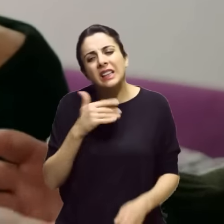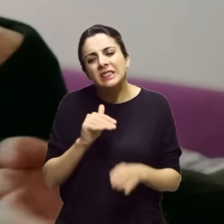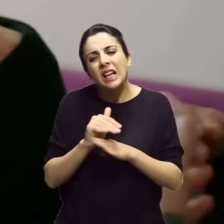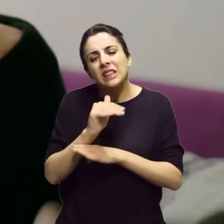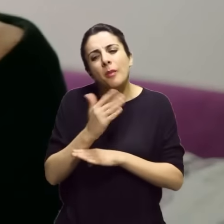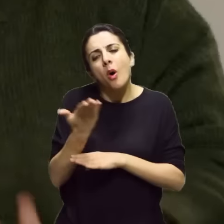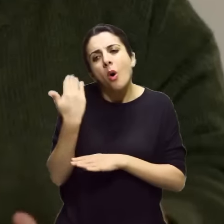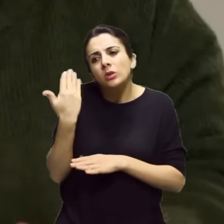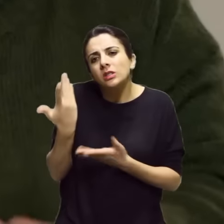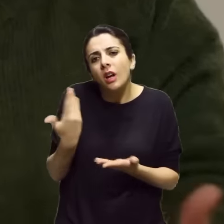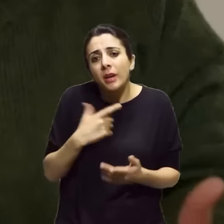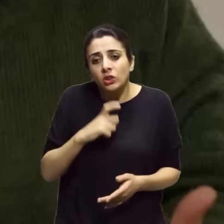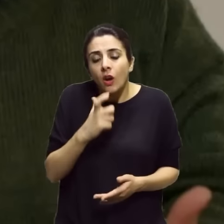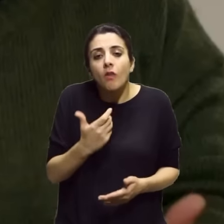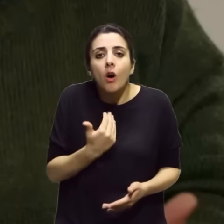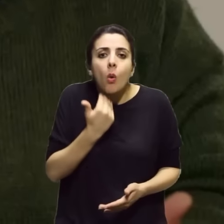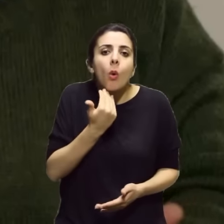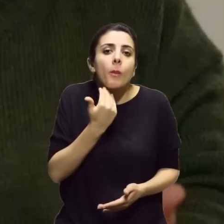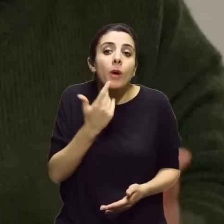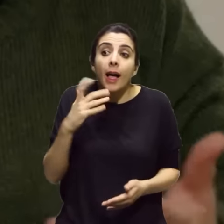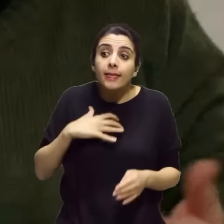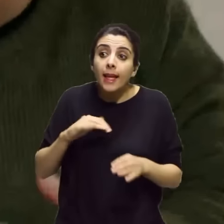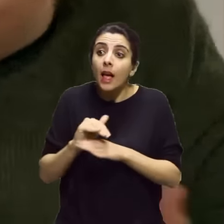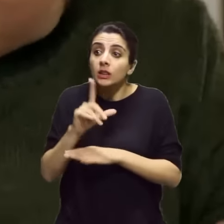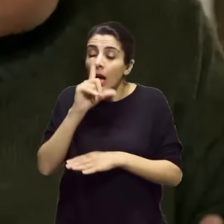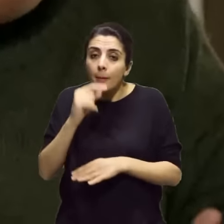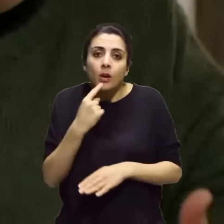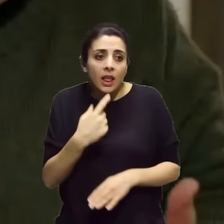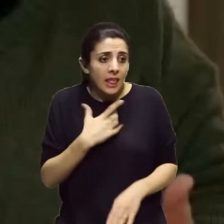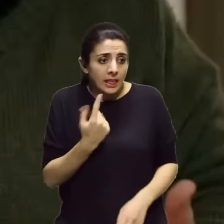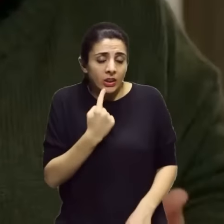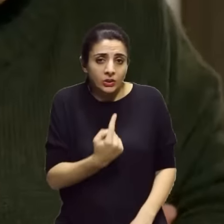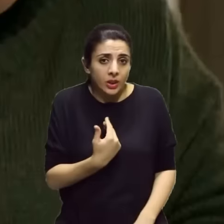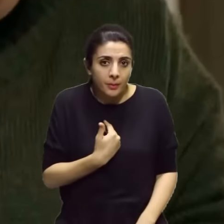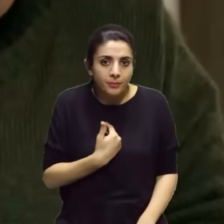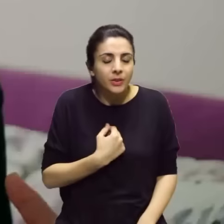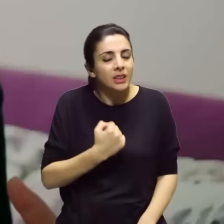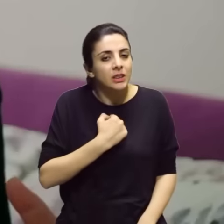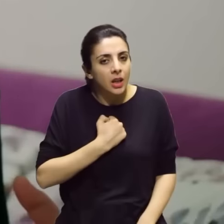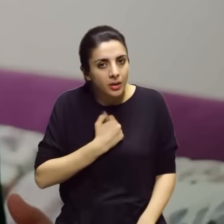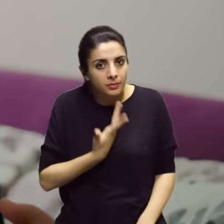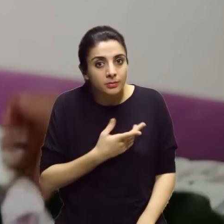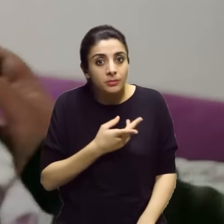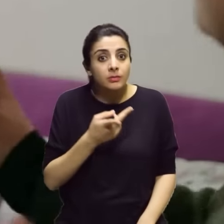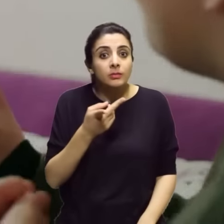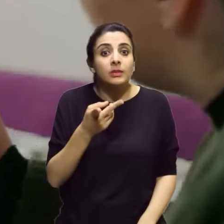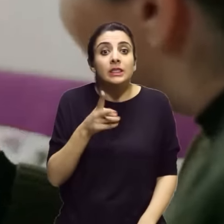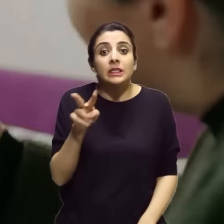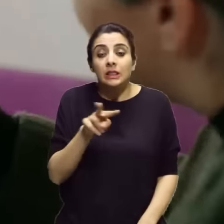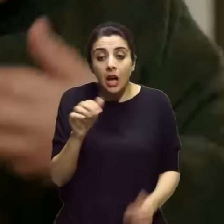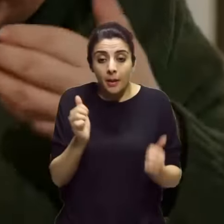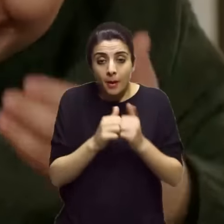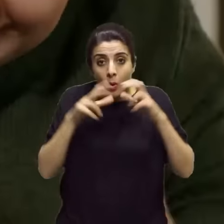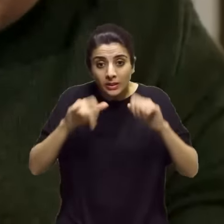yaşanmış bir şey. Ben buna cevap veremem ki. Yaşayan bilir. Yani sonuçta ne diyebilirim ki? Kuzum, sizin karşılıklı